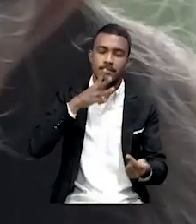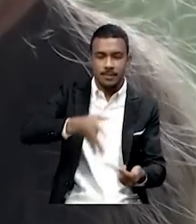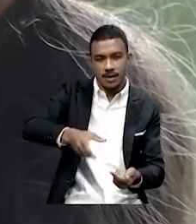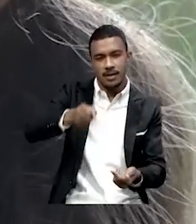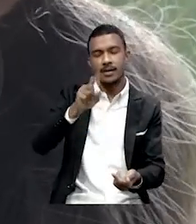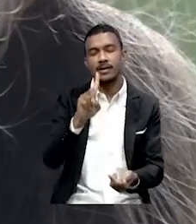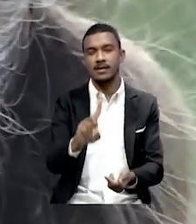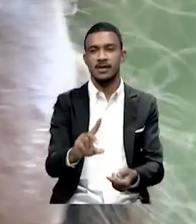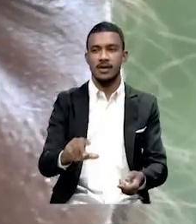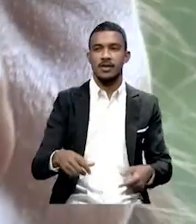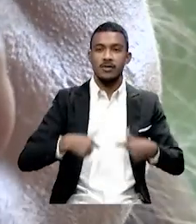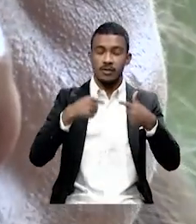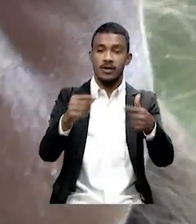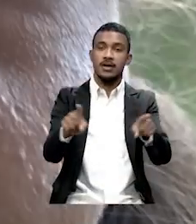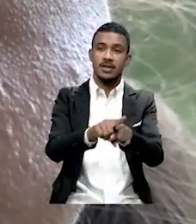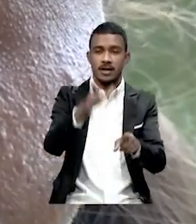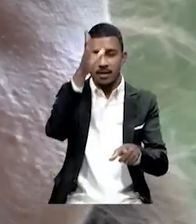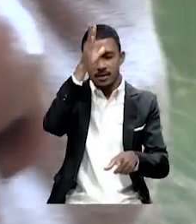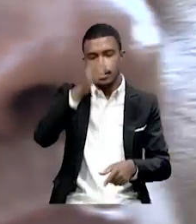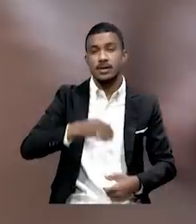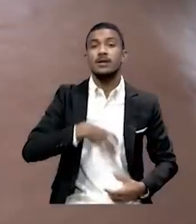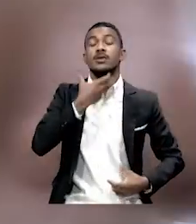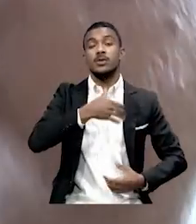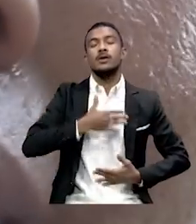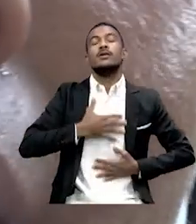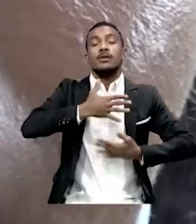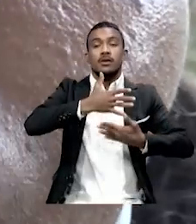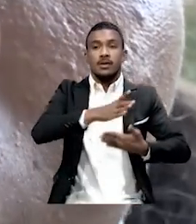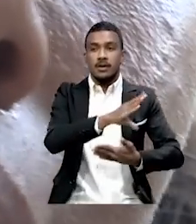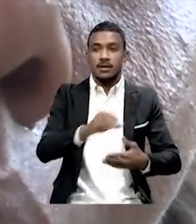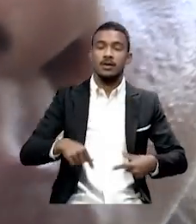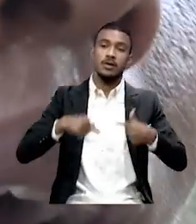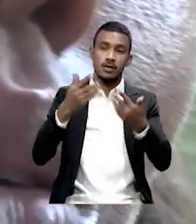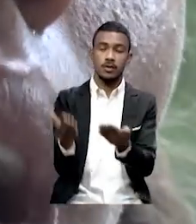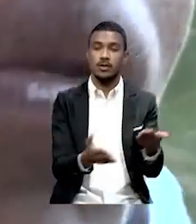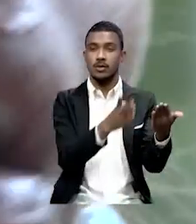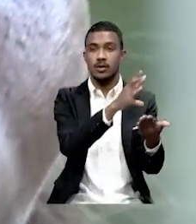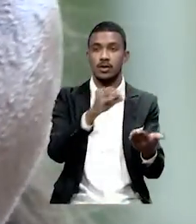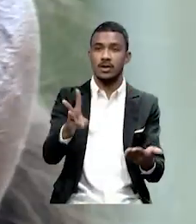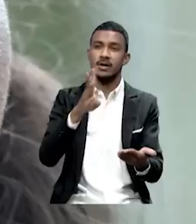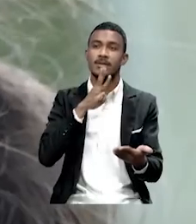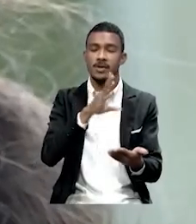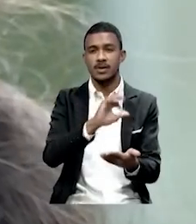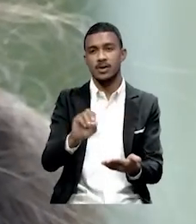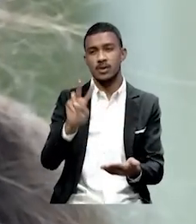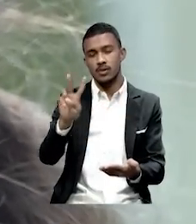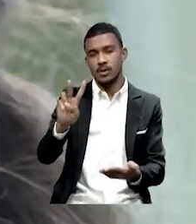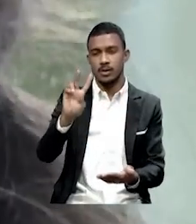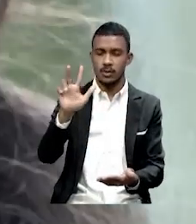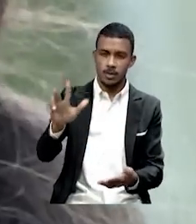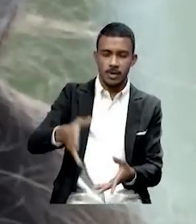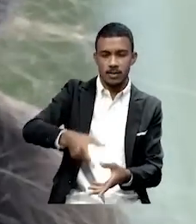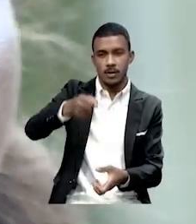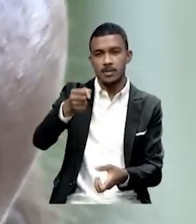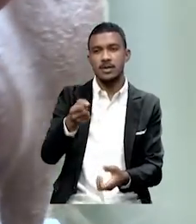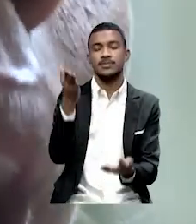Hanu phone boros dia ni mesti rakat tu sini kan isbot asma tu. Sudah lori aku ida ida bawa lori ina daru malau daru luar dal tolong bawa kurbe ni, ni mesti